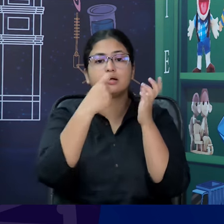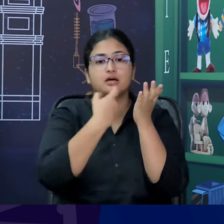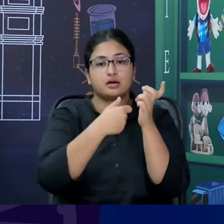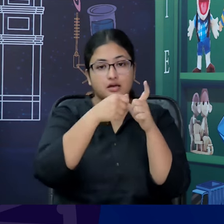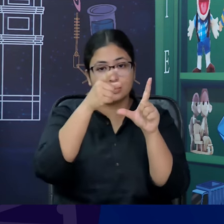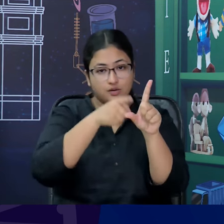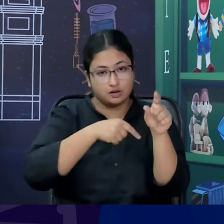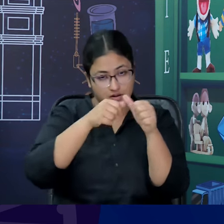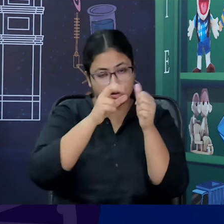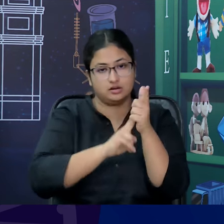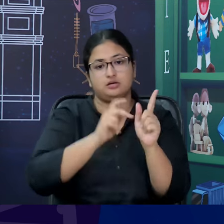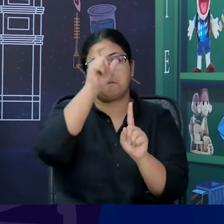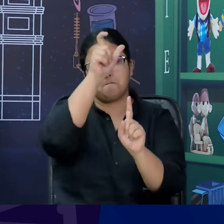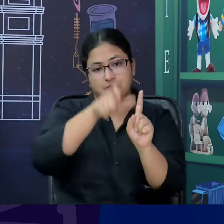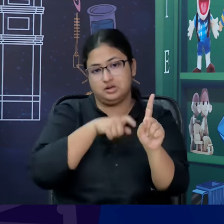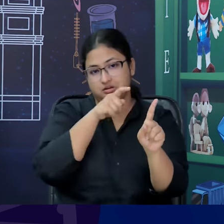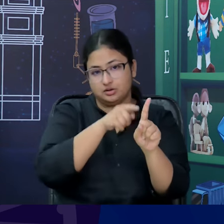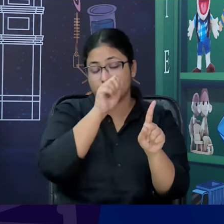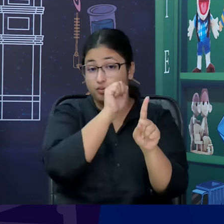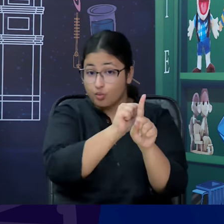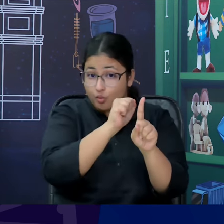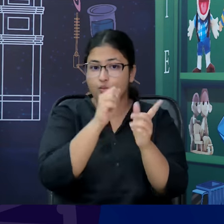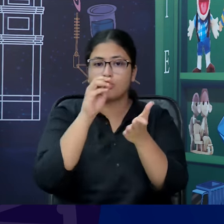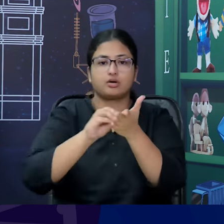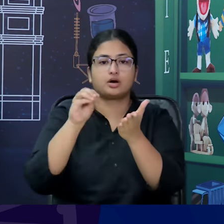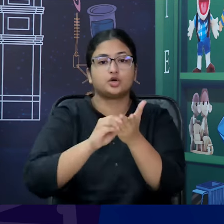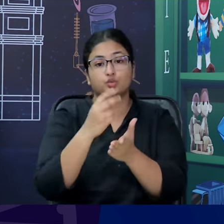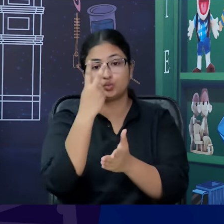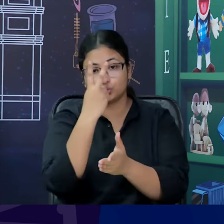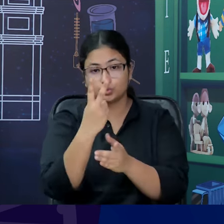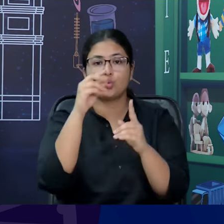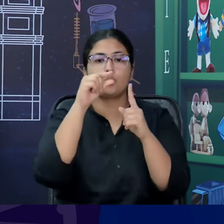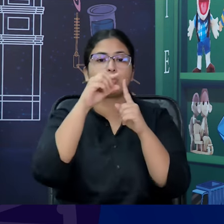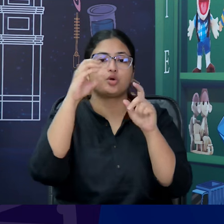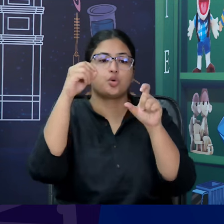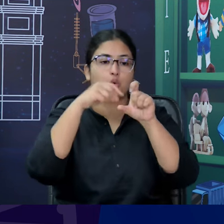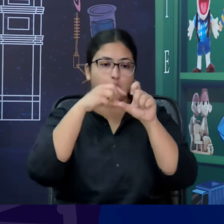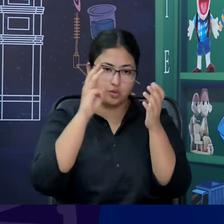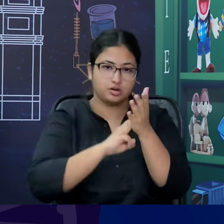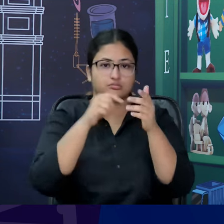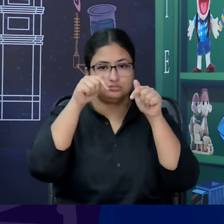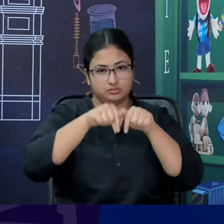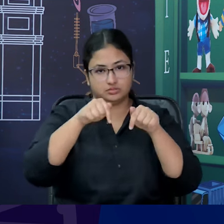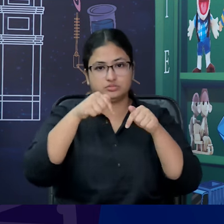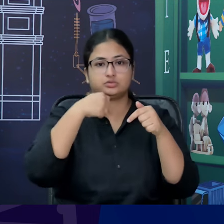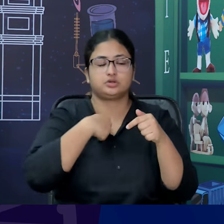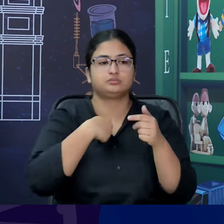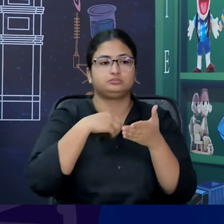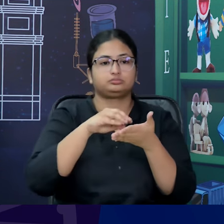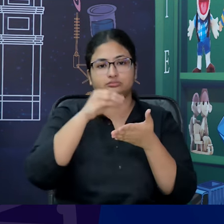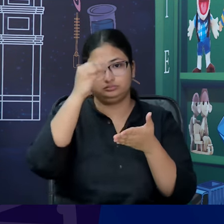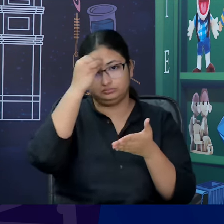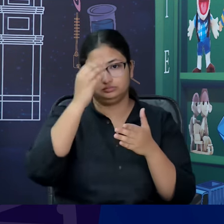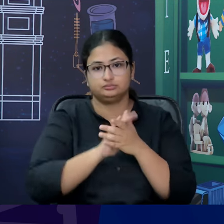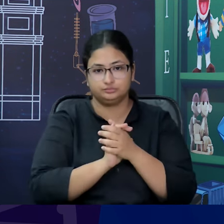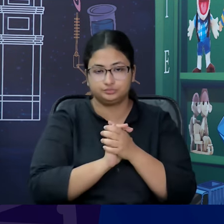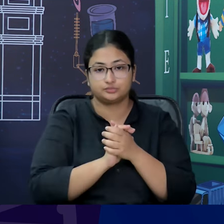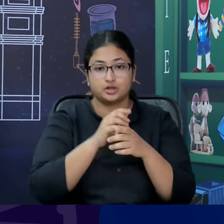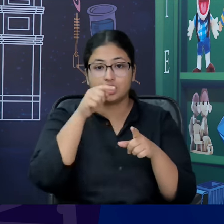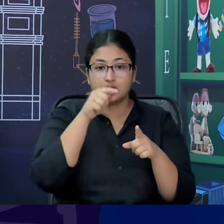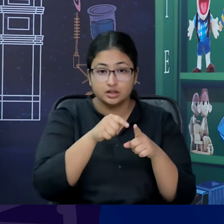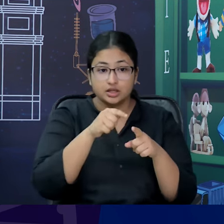इनके बारे में कुछ इनके जीवन के बारे में अगर मैं बताना चाहूं तो 19 सितंबर 1927 को